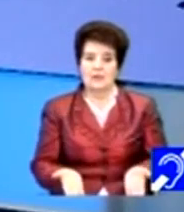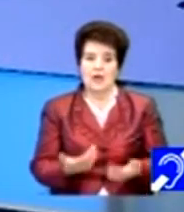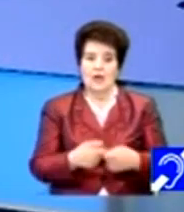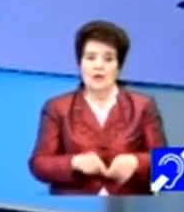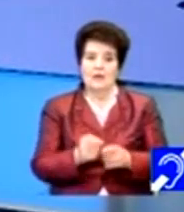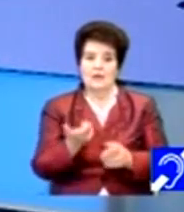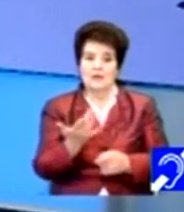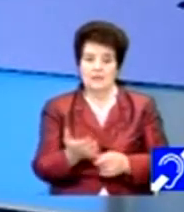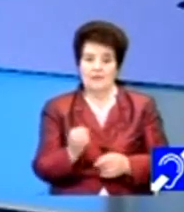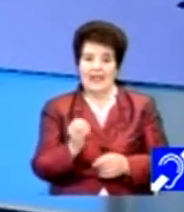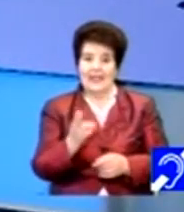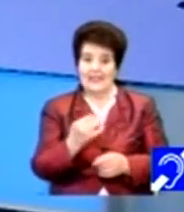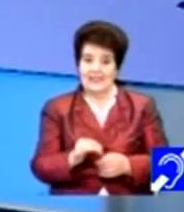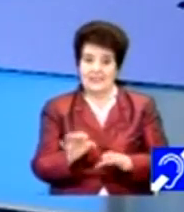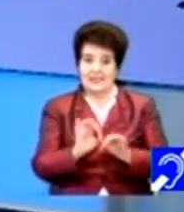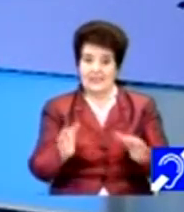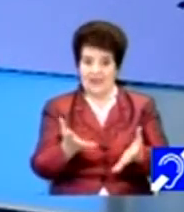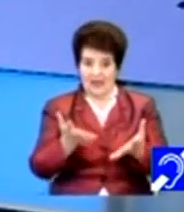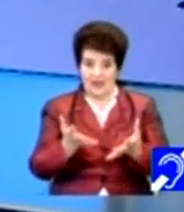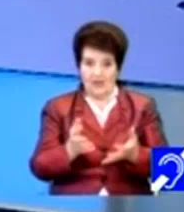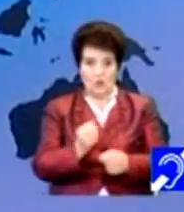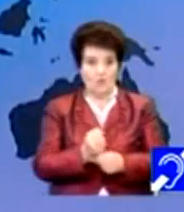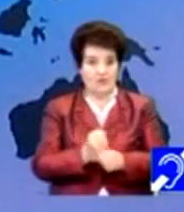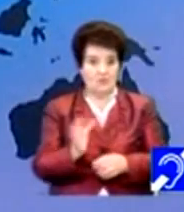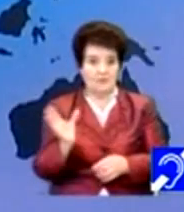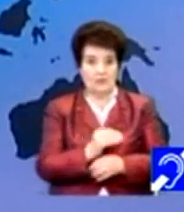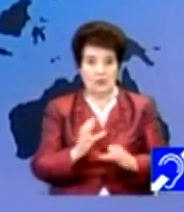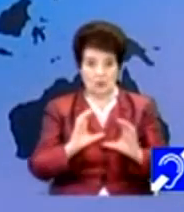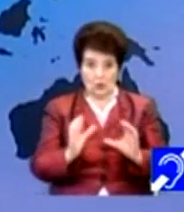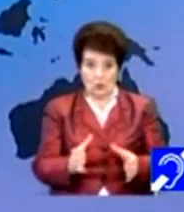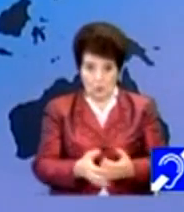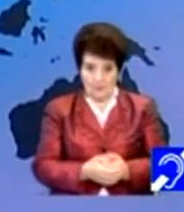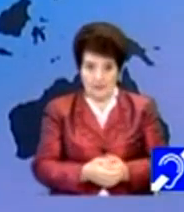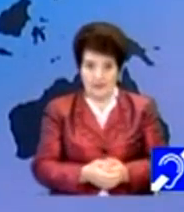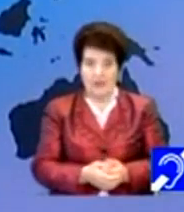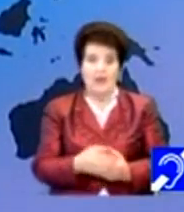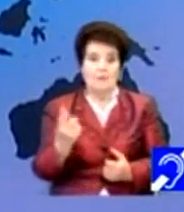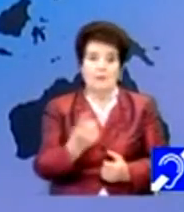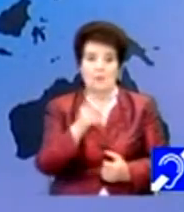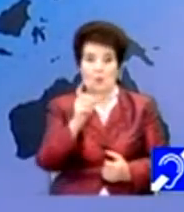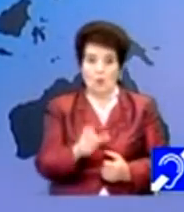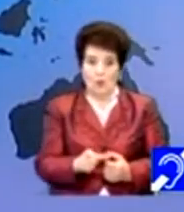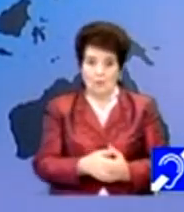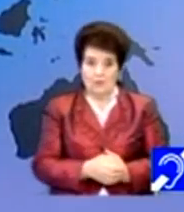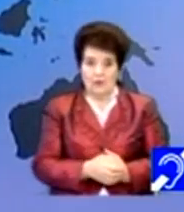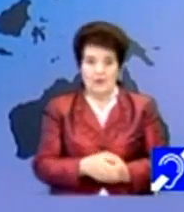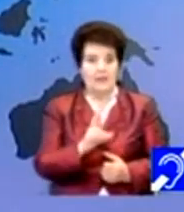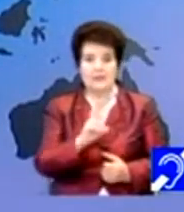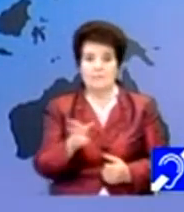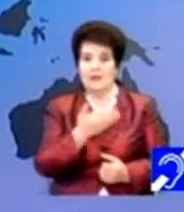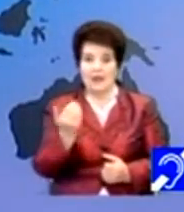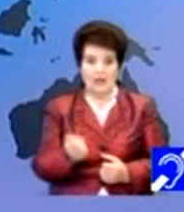sunt câteva indicii clare că nu facem ca toată lumea. Și o să începem cu primul om din acest stat, nimeni altul